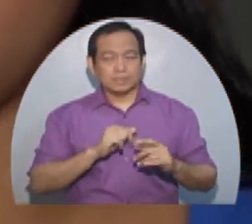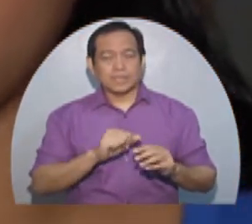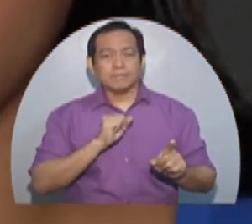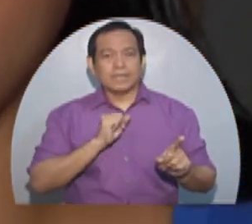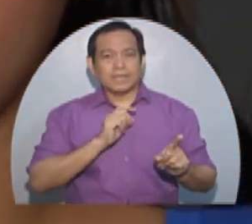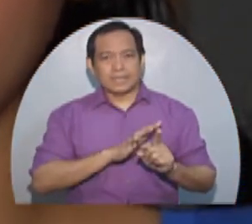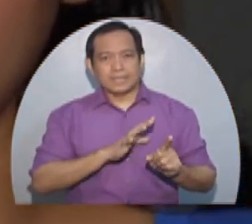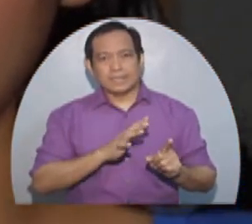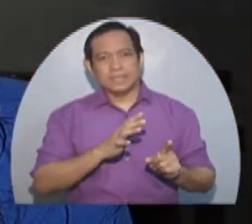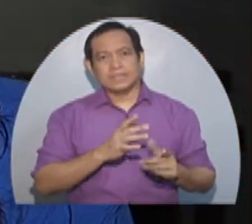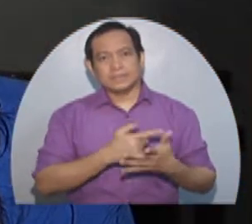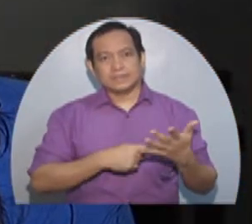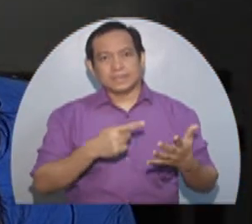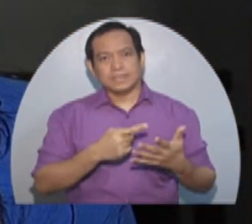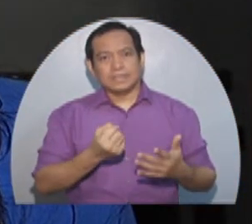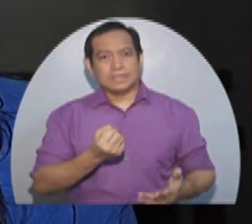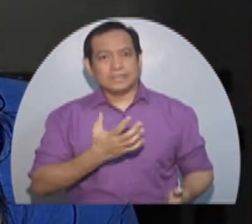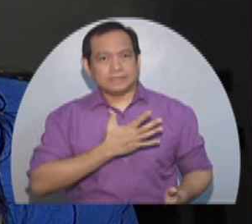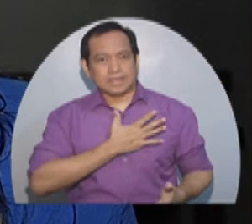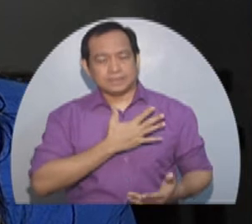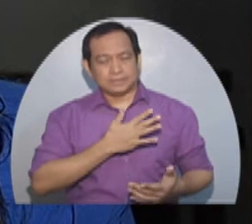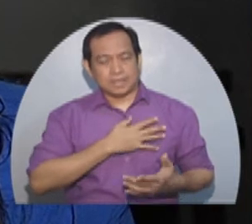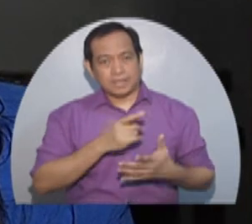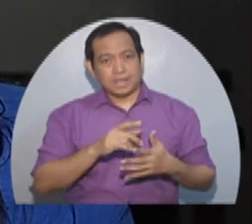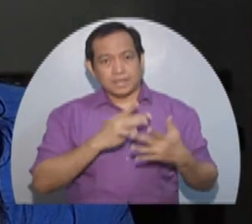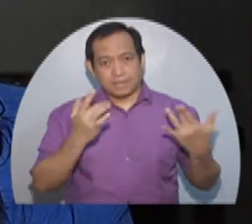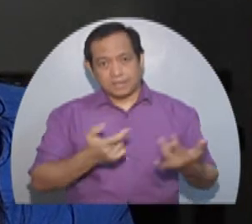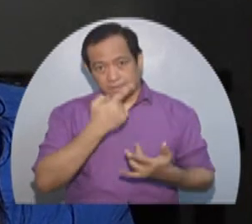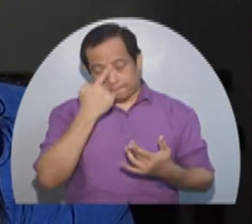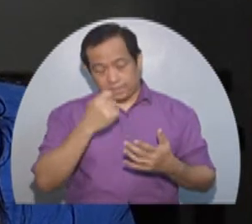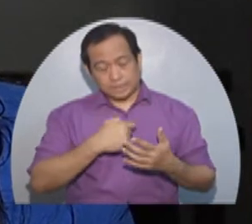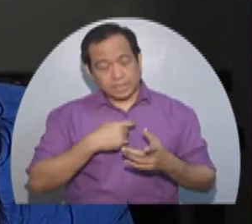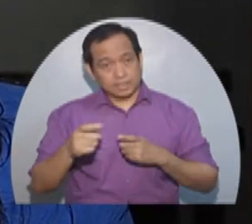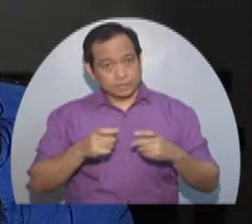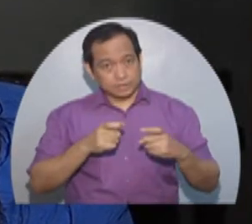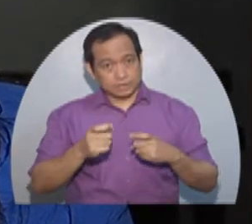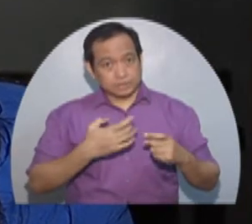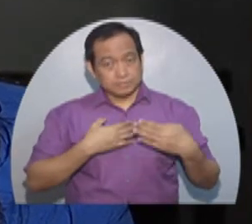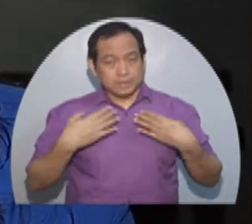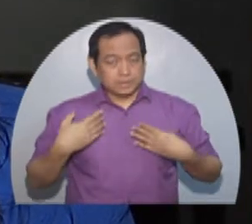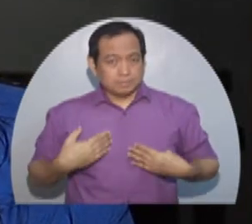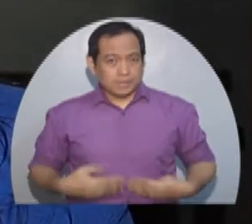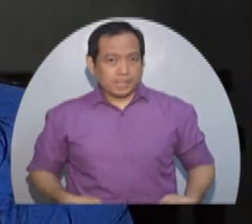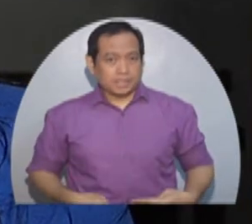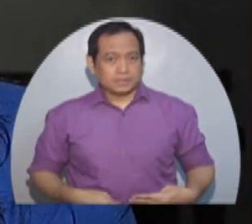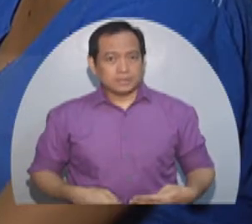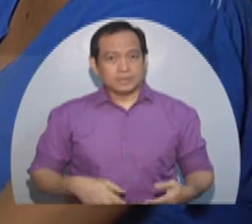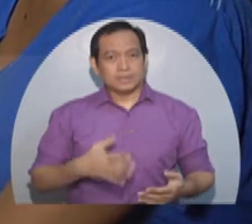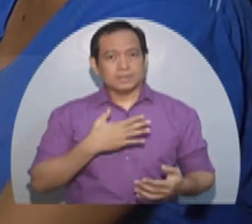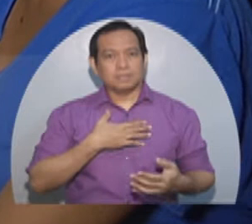ako inaatake ng sakit ko sa puso, kasi po parang kinokontrol ko po yung katawan ko,